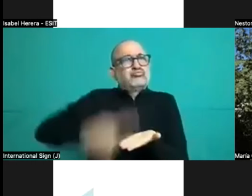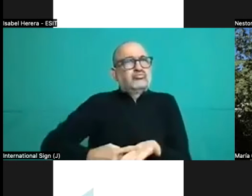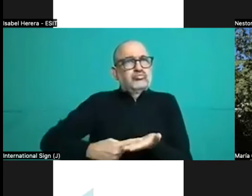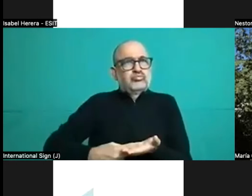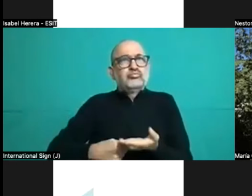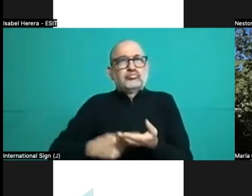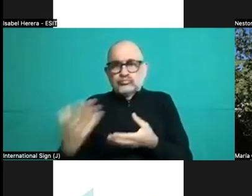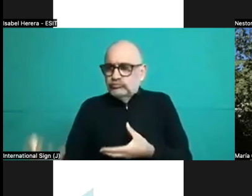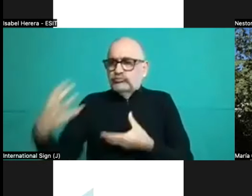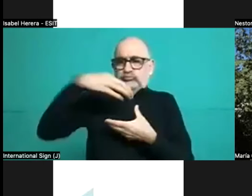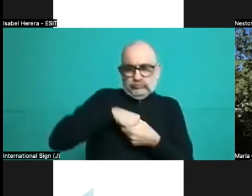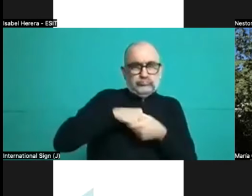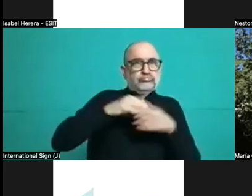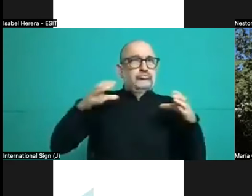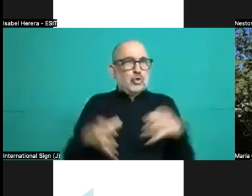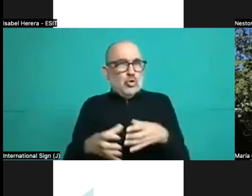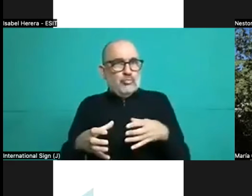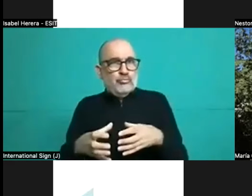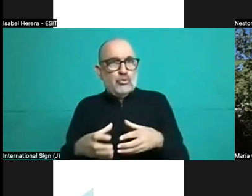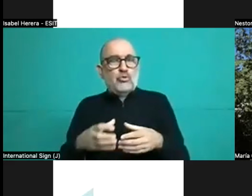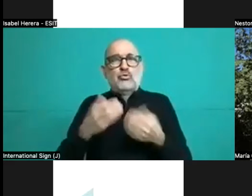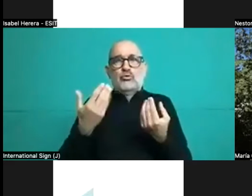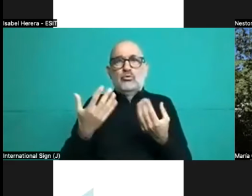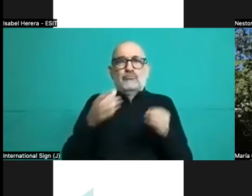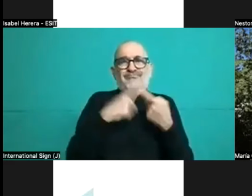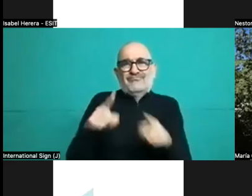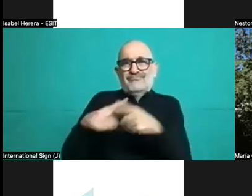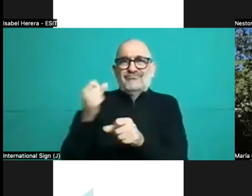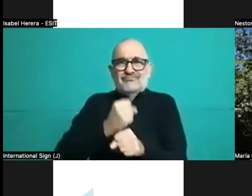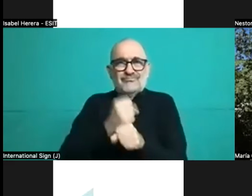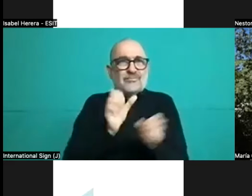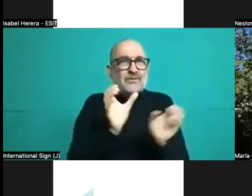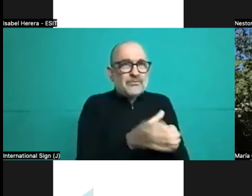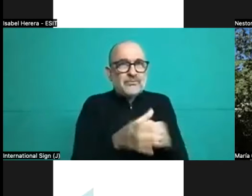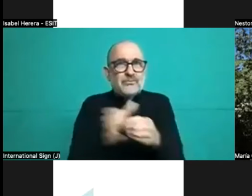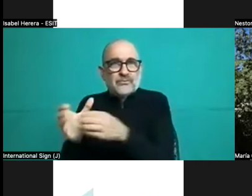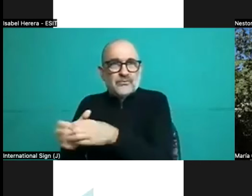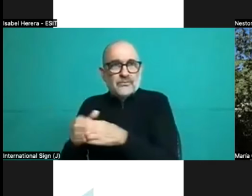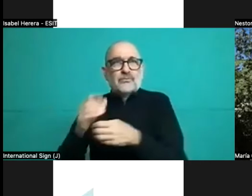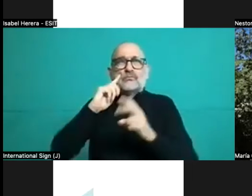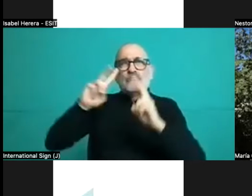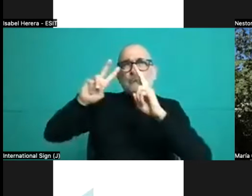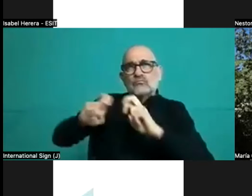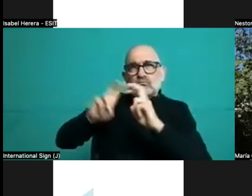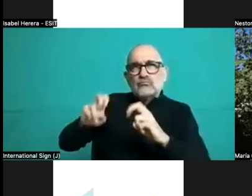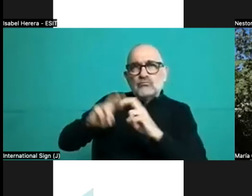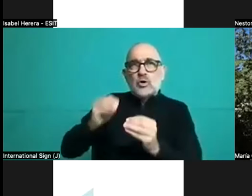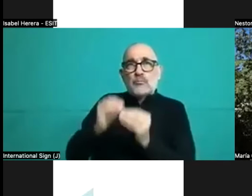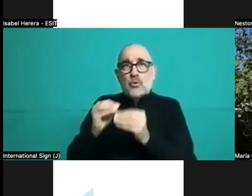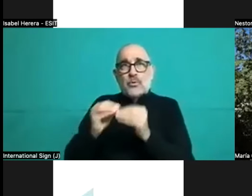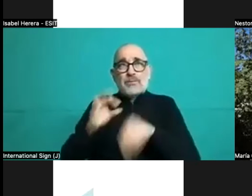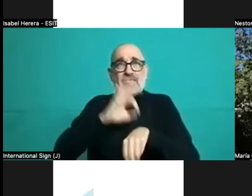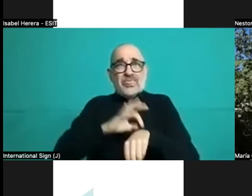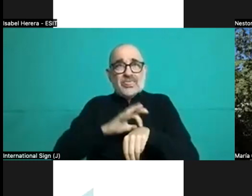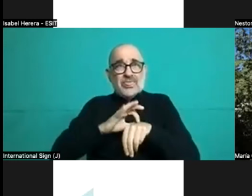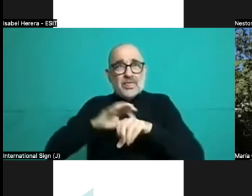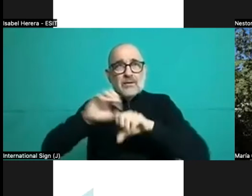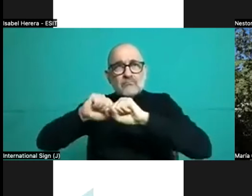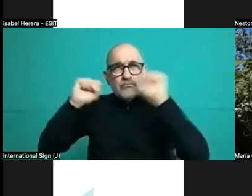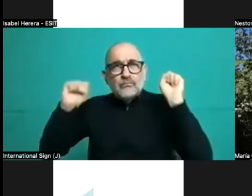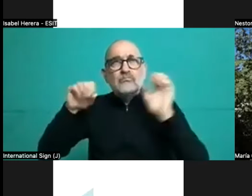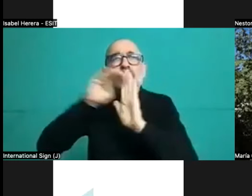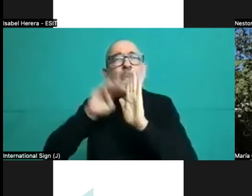traite, qui va réhabiliter les patients. Un des problèmes les plus fréquents dans notre système de santé sont les erreurs par omission.